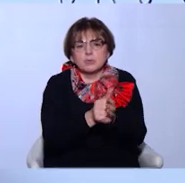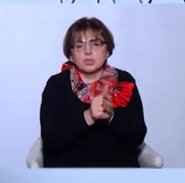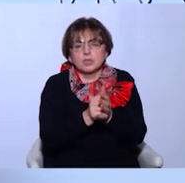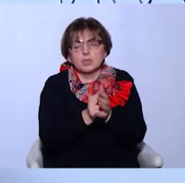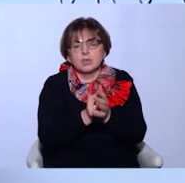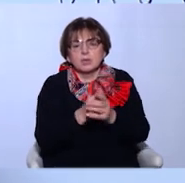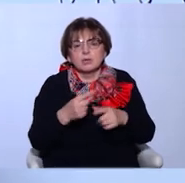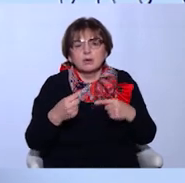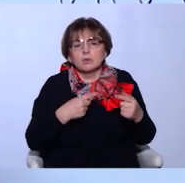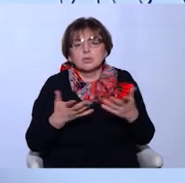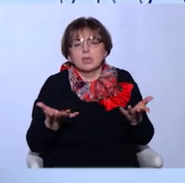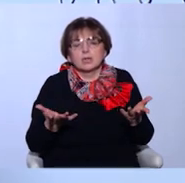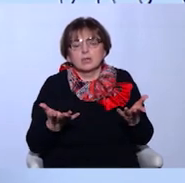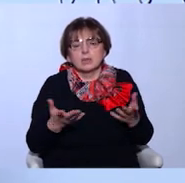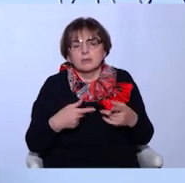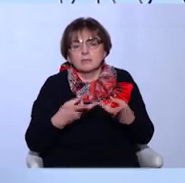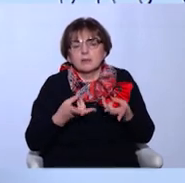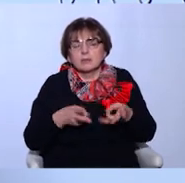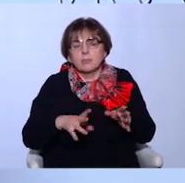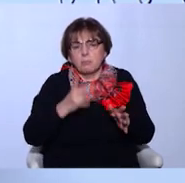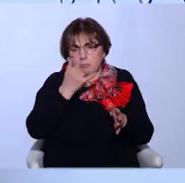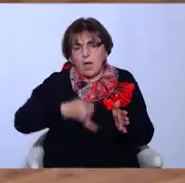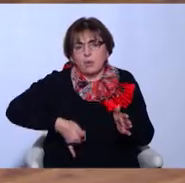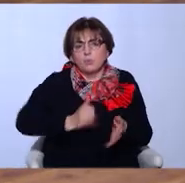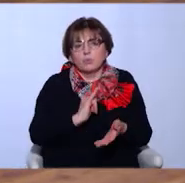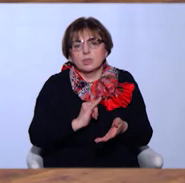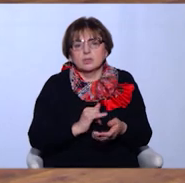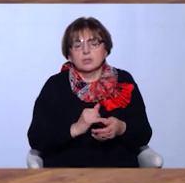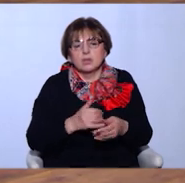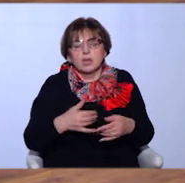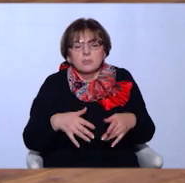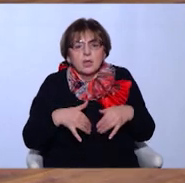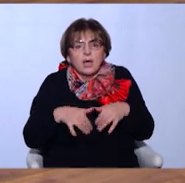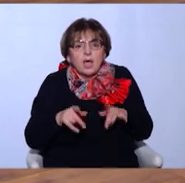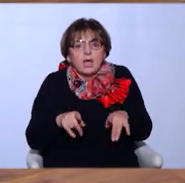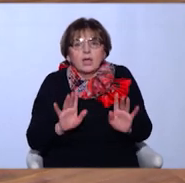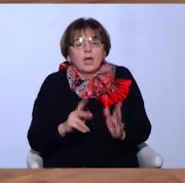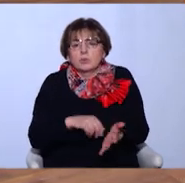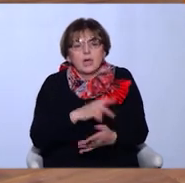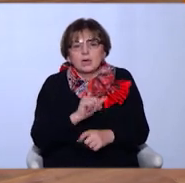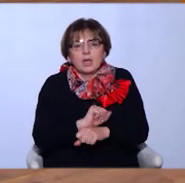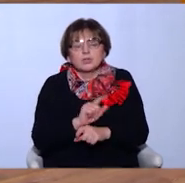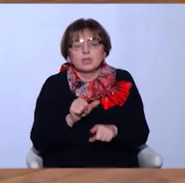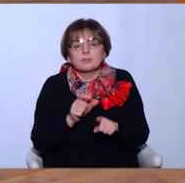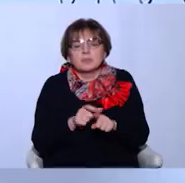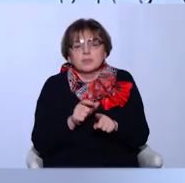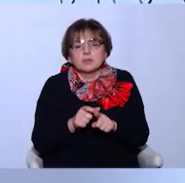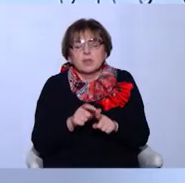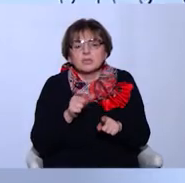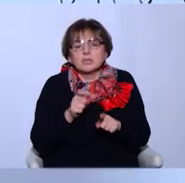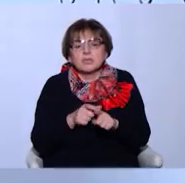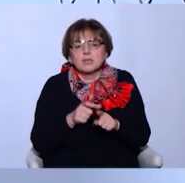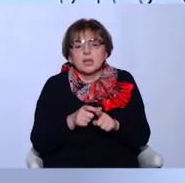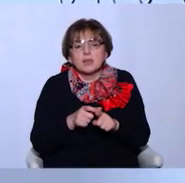რად წახველო დამპანღურეს აი არაფრით არ შემიძლია ახლა აქ არ გავჩერდე ერთ სიტყვაზე ეს სიტყვა